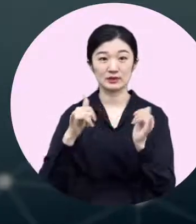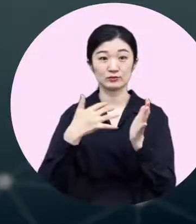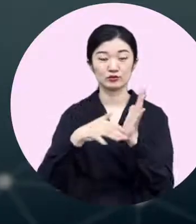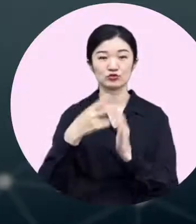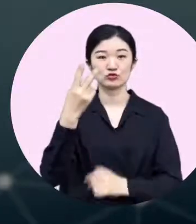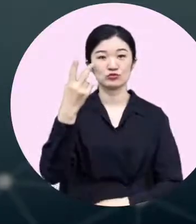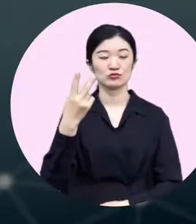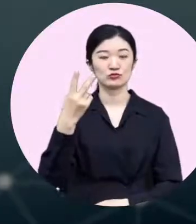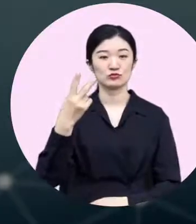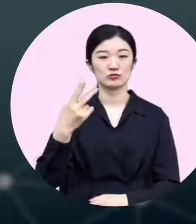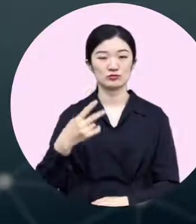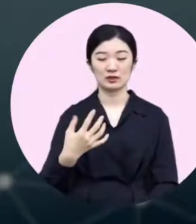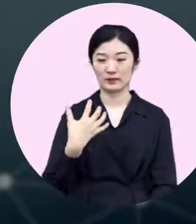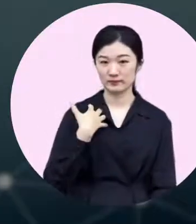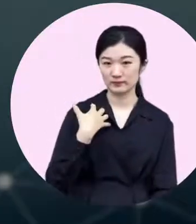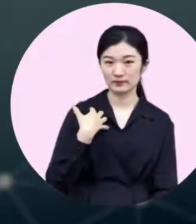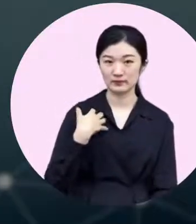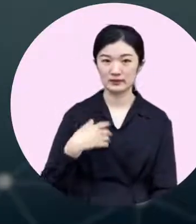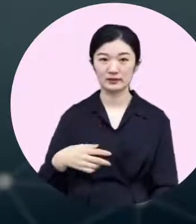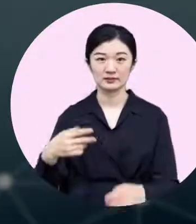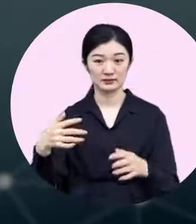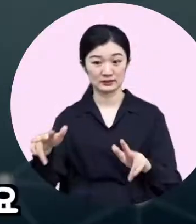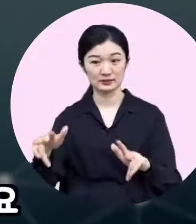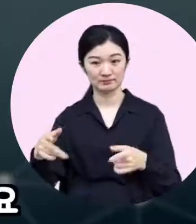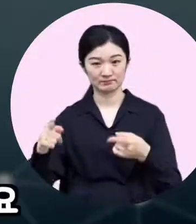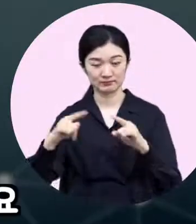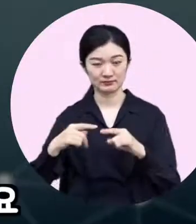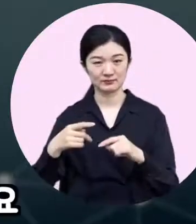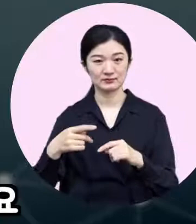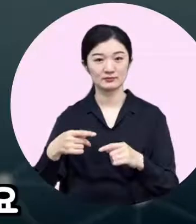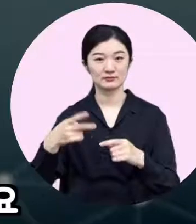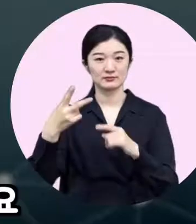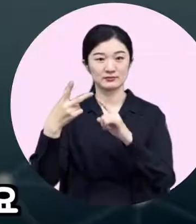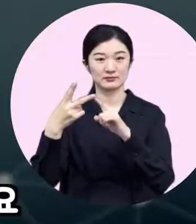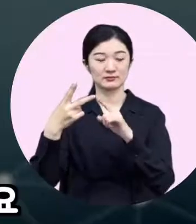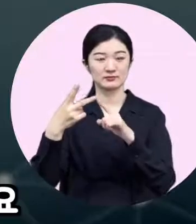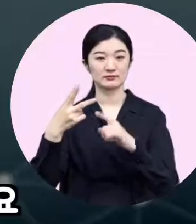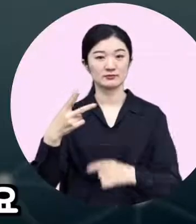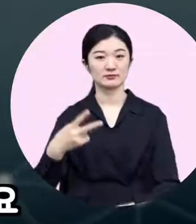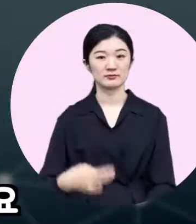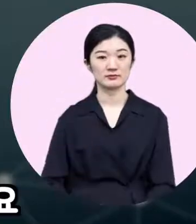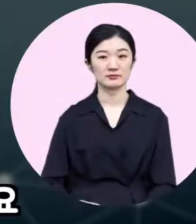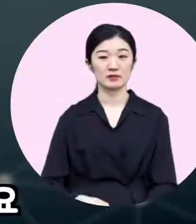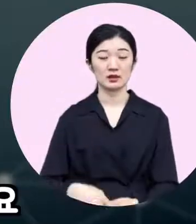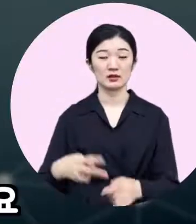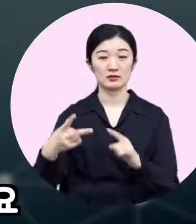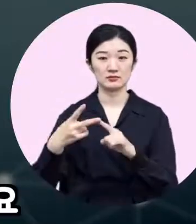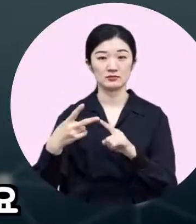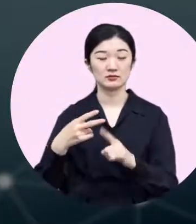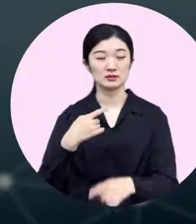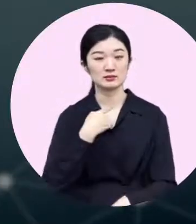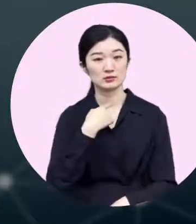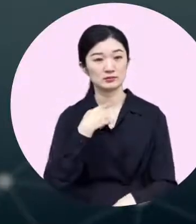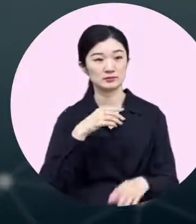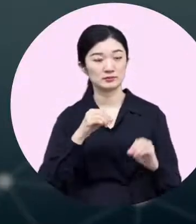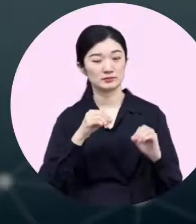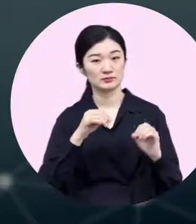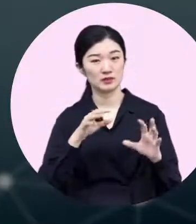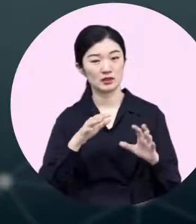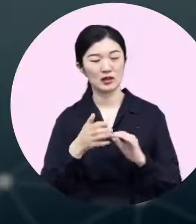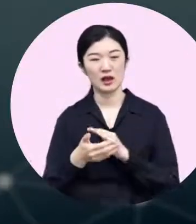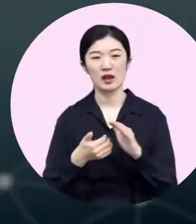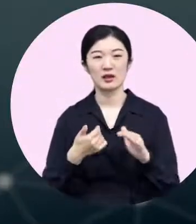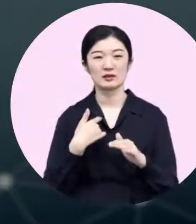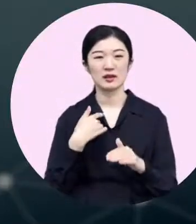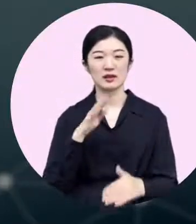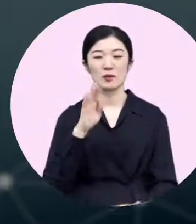호스트와 그리고 이제 지금 들어온 참가자, 그렇죠? 그래서 만약에 참가자가 음소거 해제를 했어요. 지금은 제가 아까